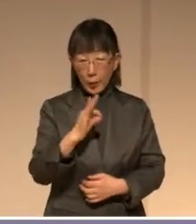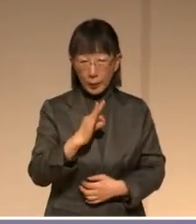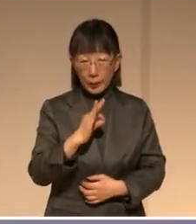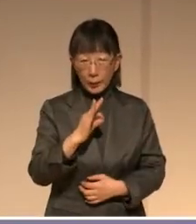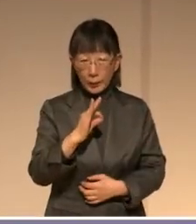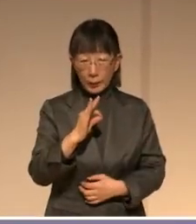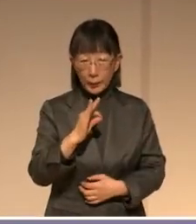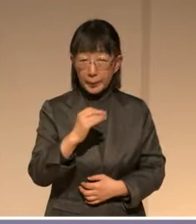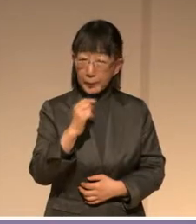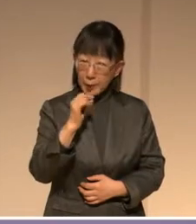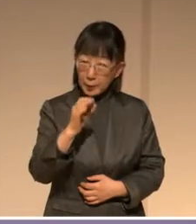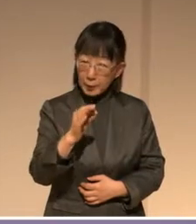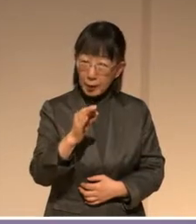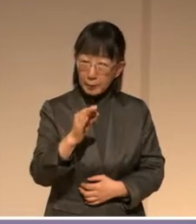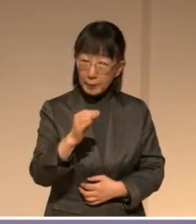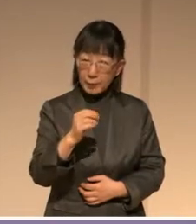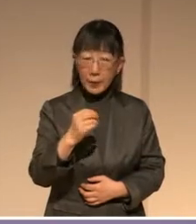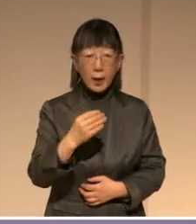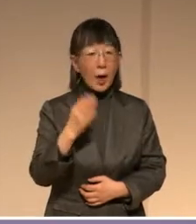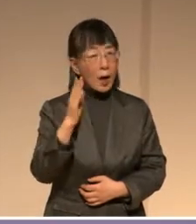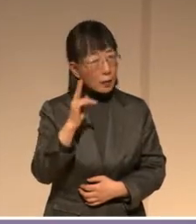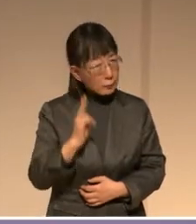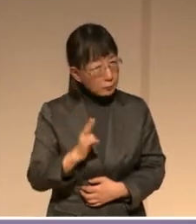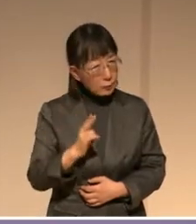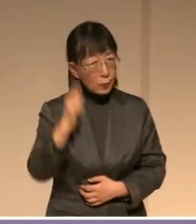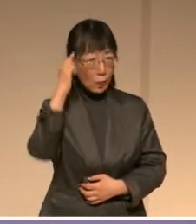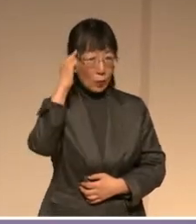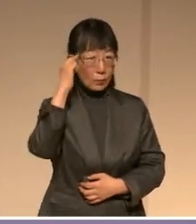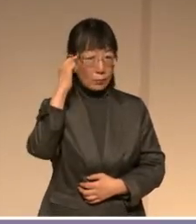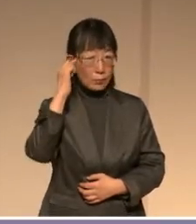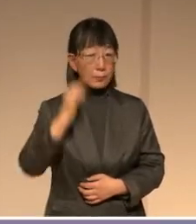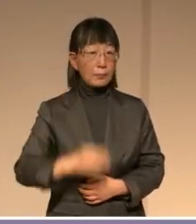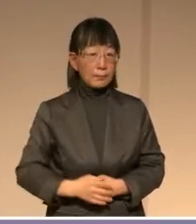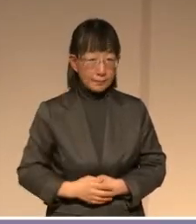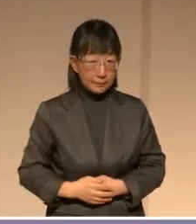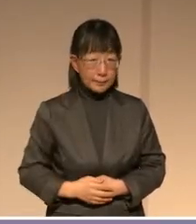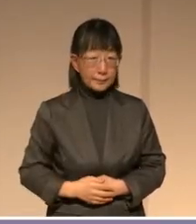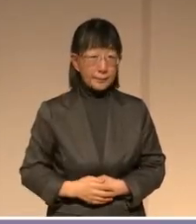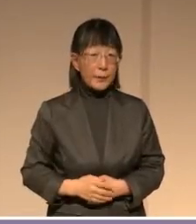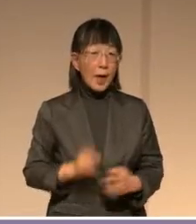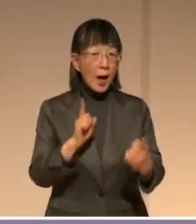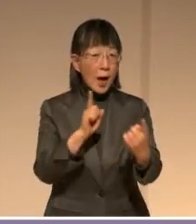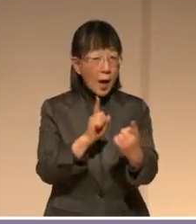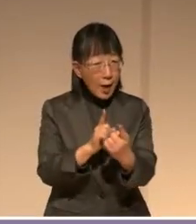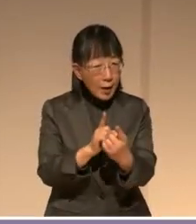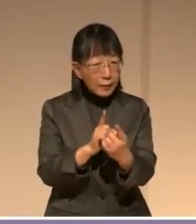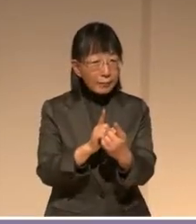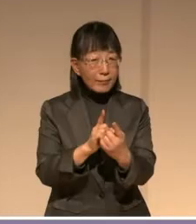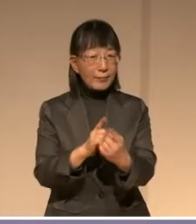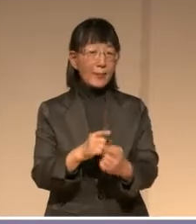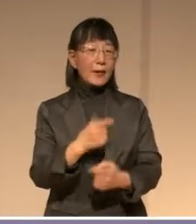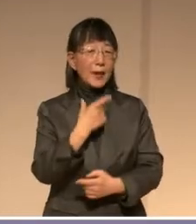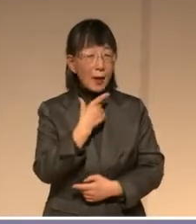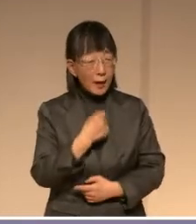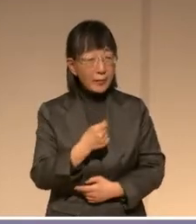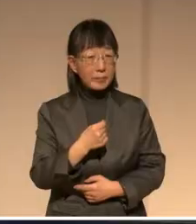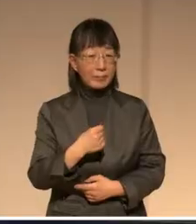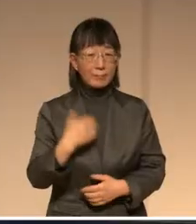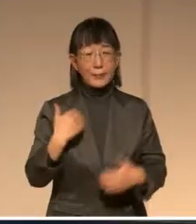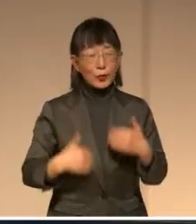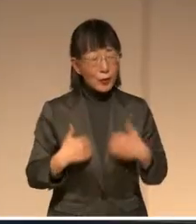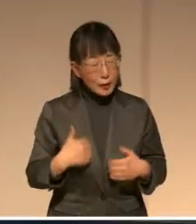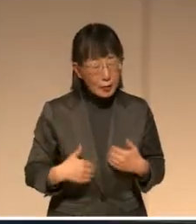かを愛してやあのときの僕です的な感じでお会いできたら嬉しいなと思っていますちょっと